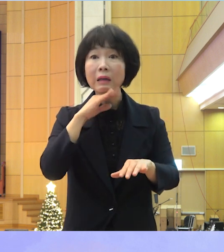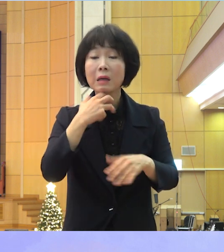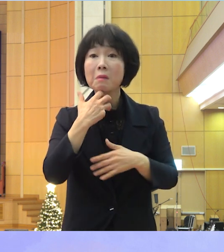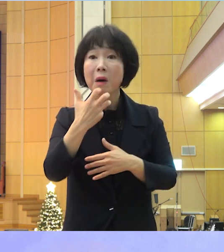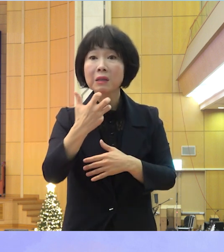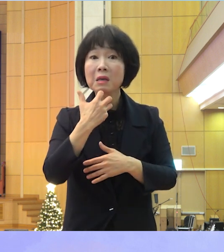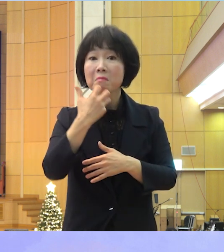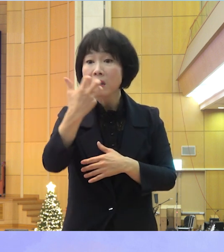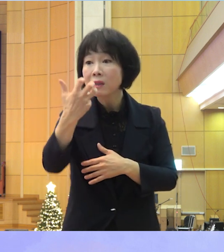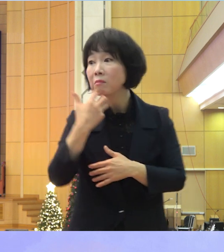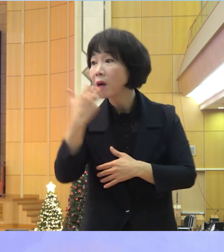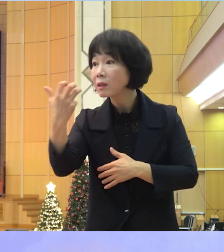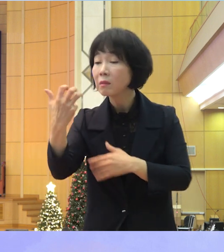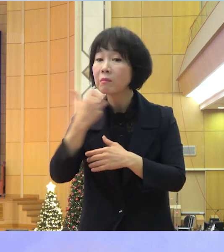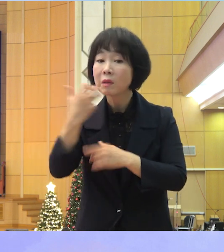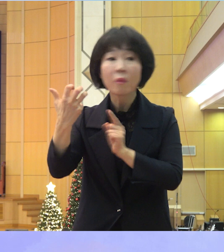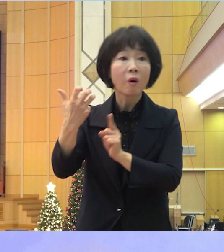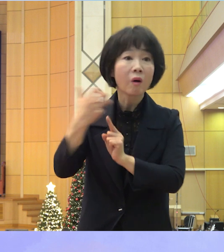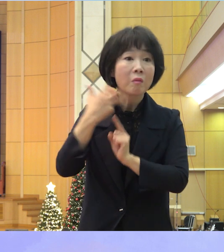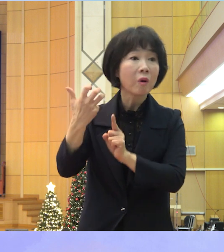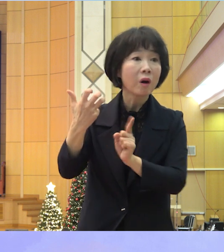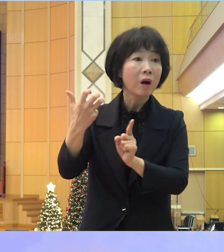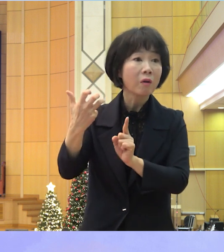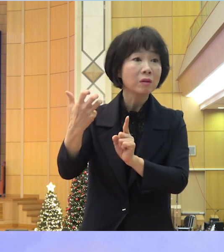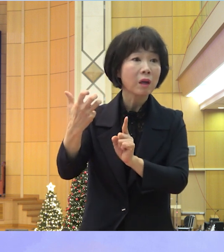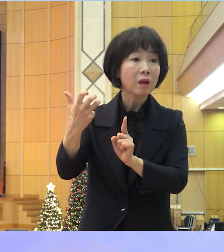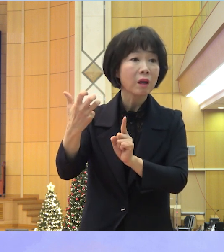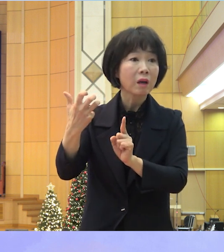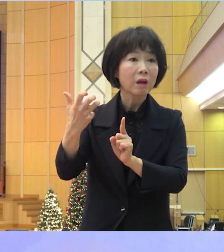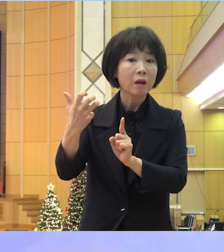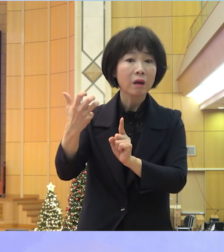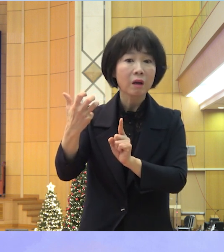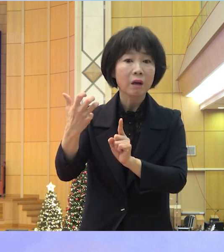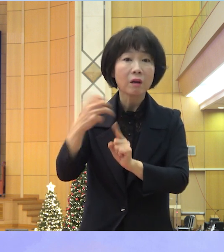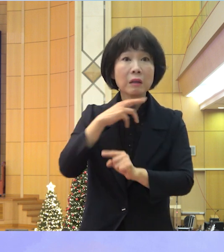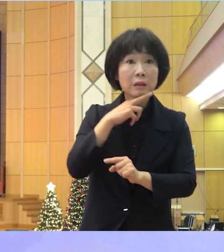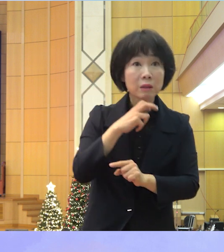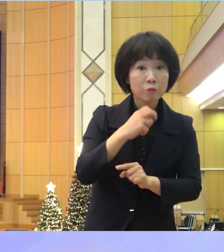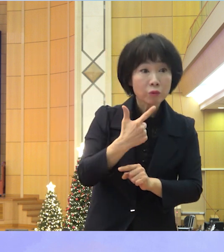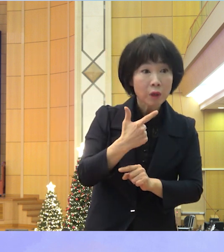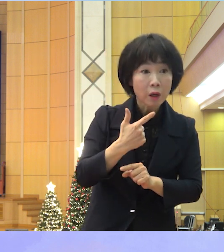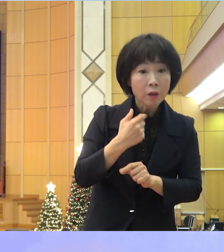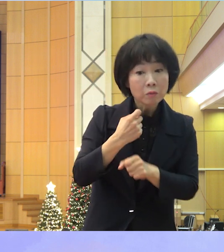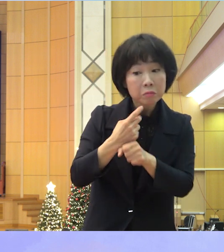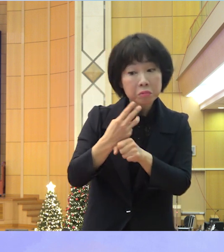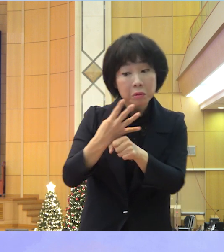80세가 되니까, 76세에서 4년을 지나 80세가 되니까